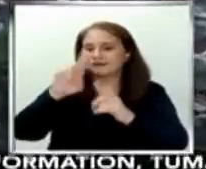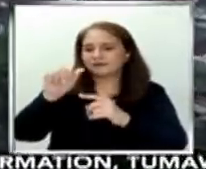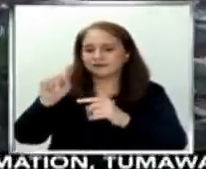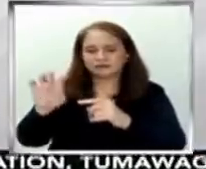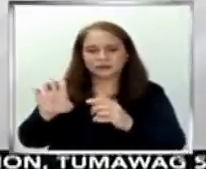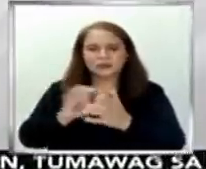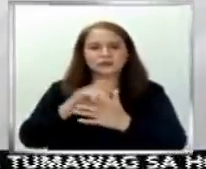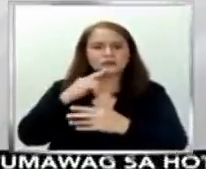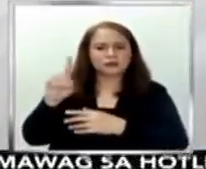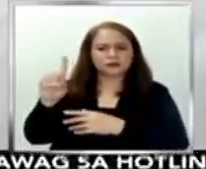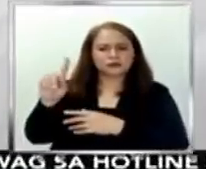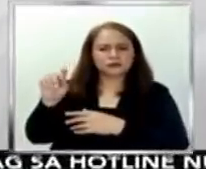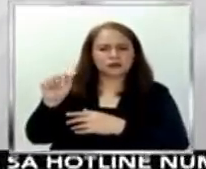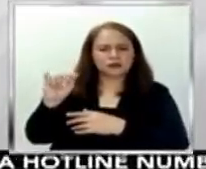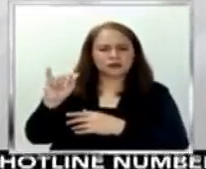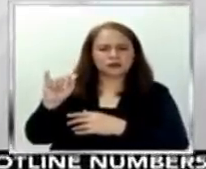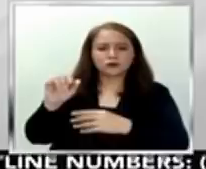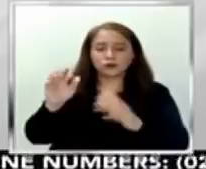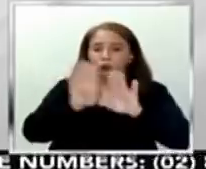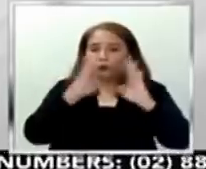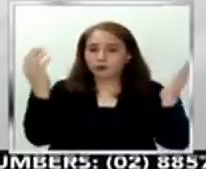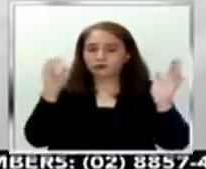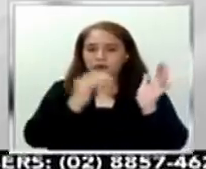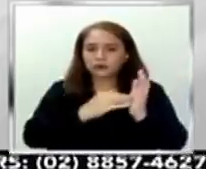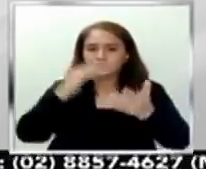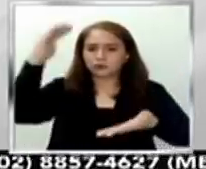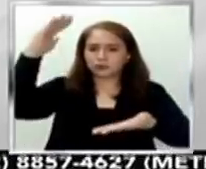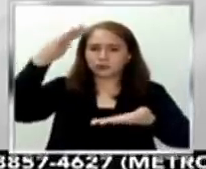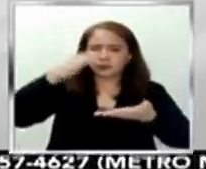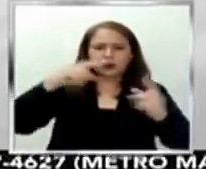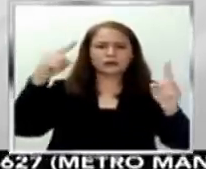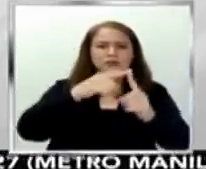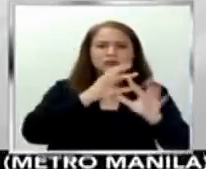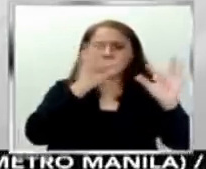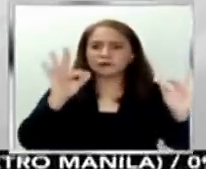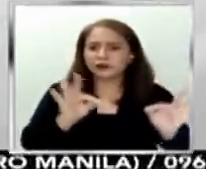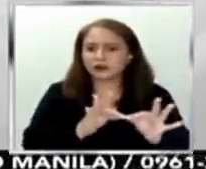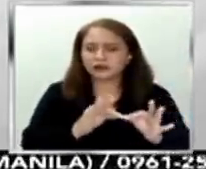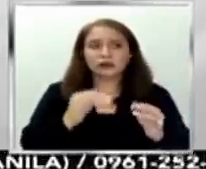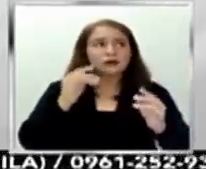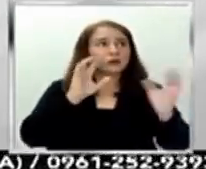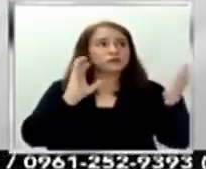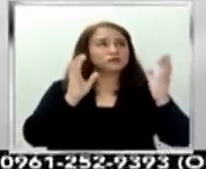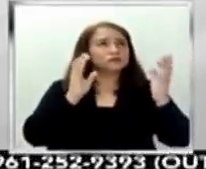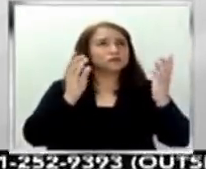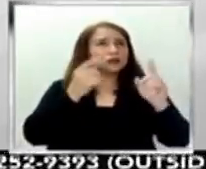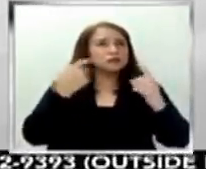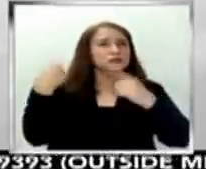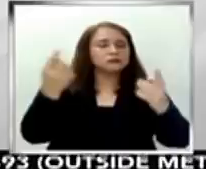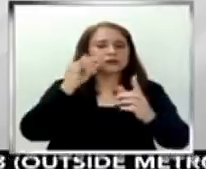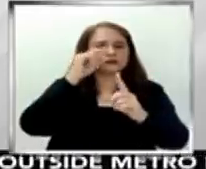DTI, nagre-reopen tayo, bumababa yung cases hanggang February, simula last August. So talagang